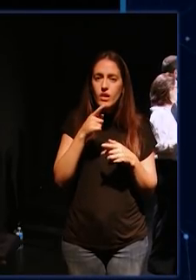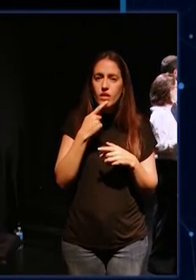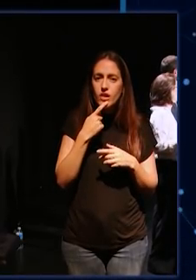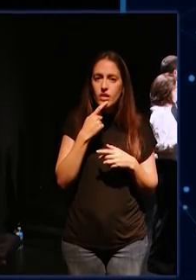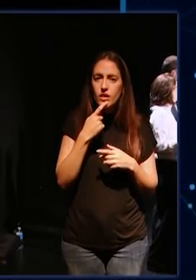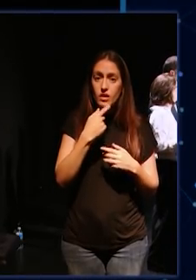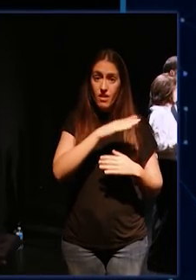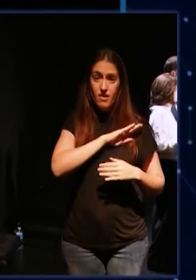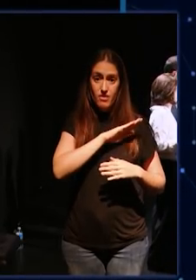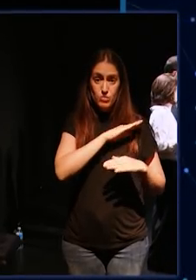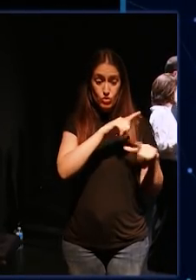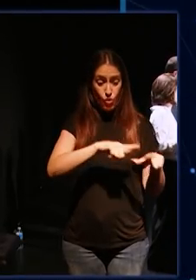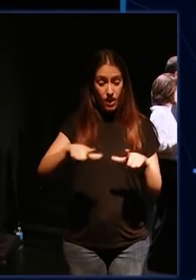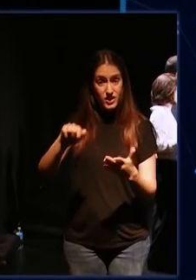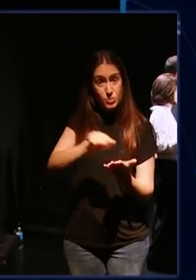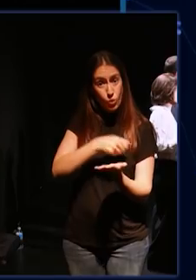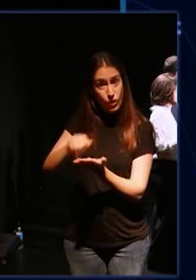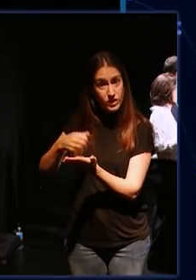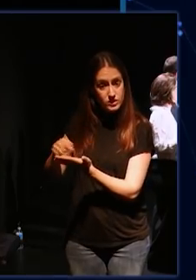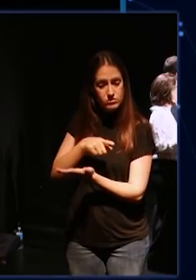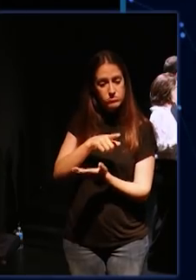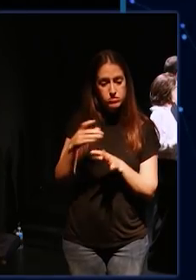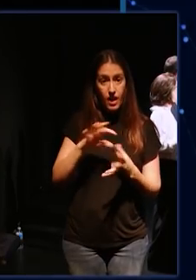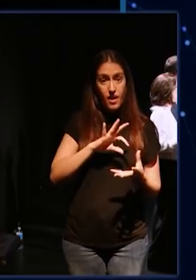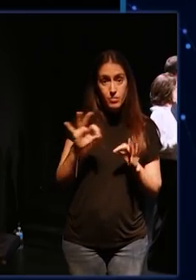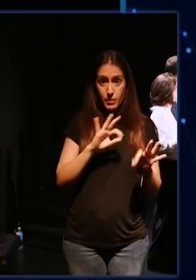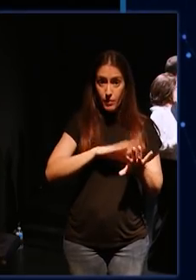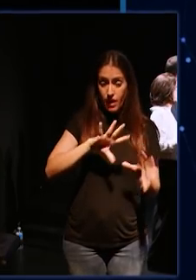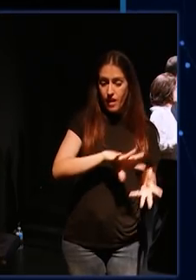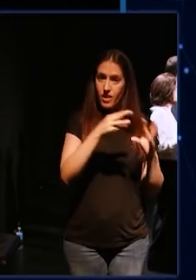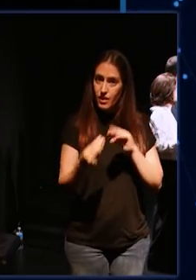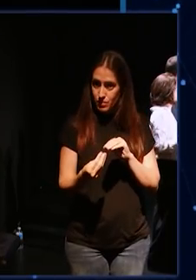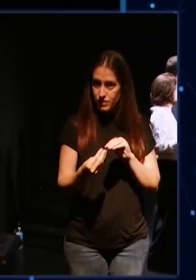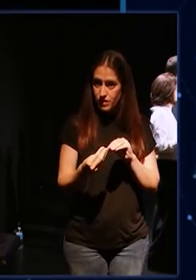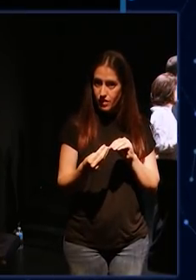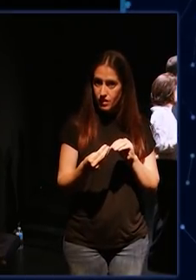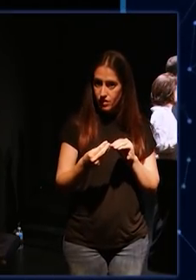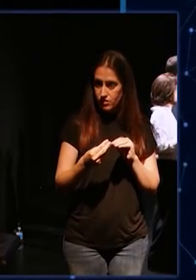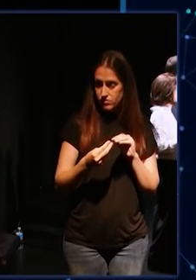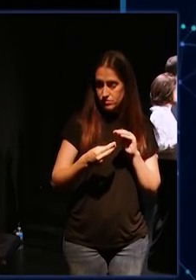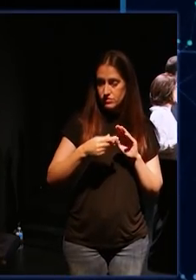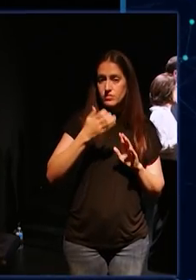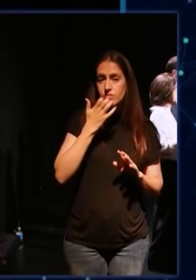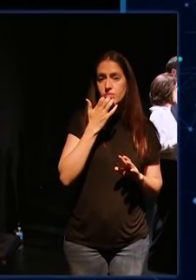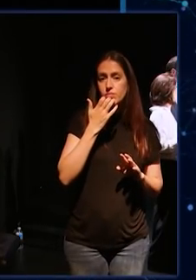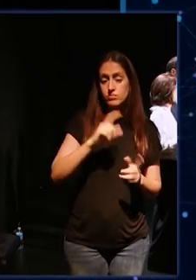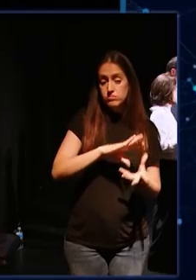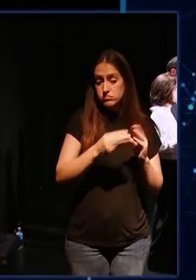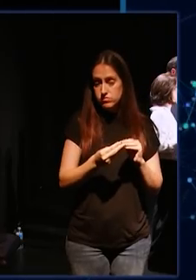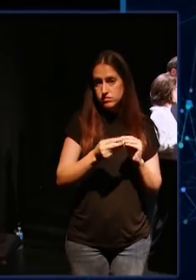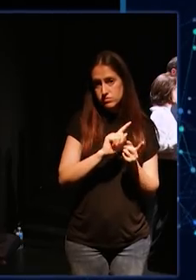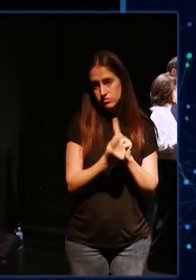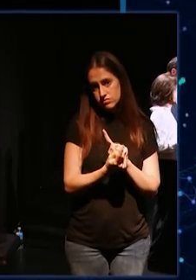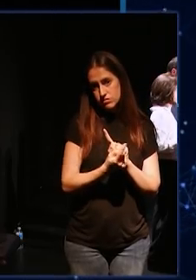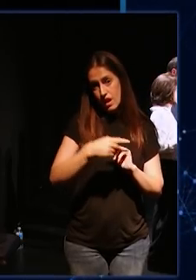en els amos d'aquests locals buits a que puguin fer aquest canvi si els hi permet les condicions i convertir-lo en